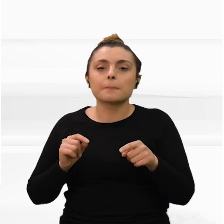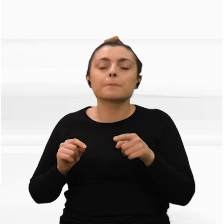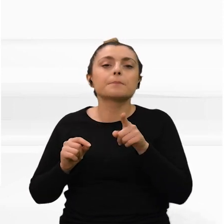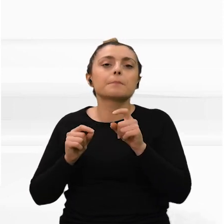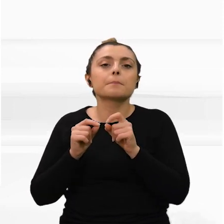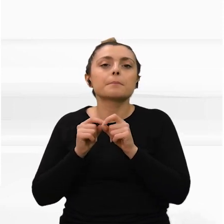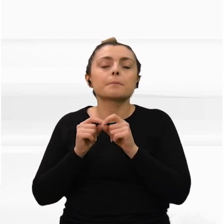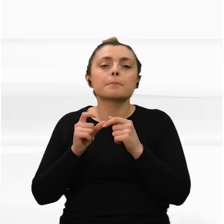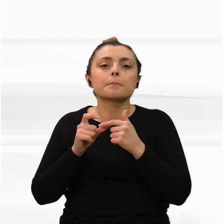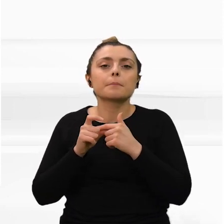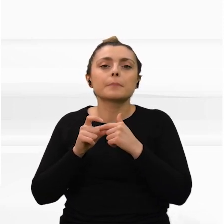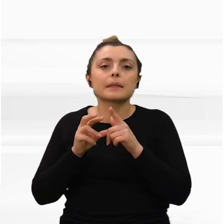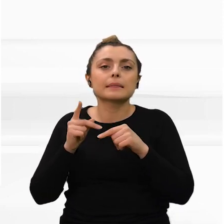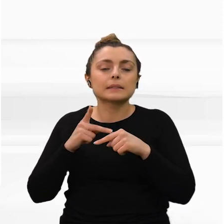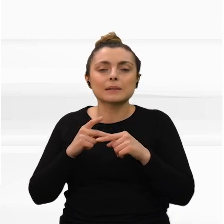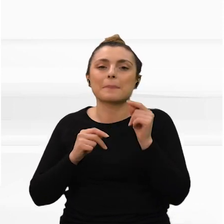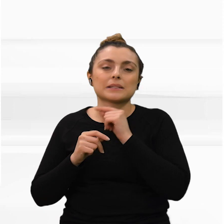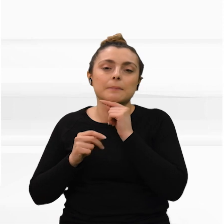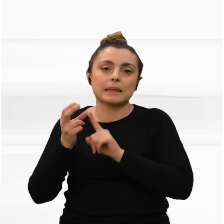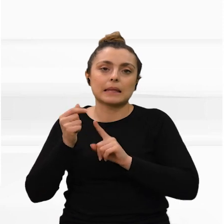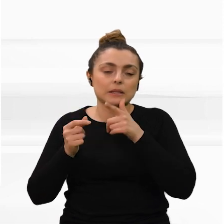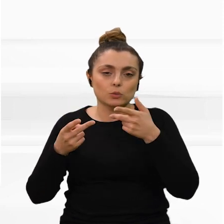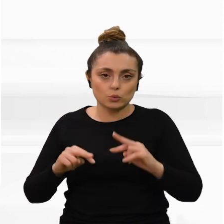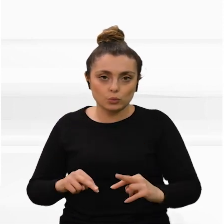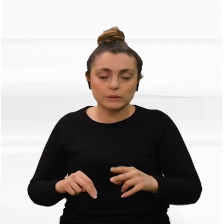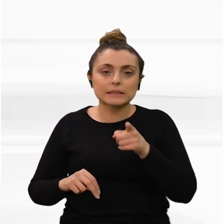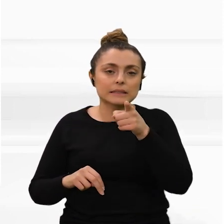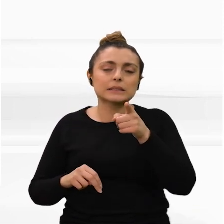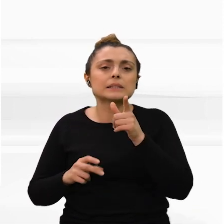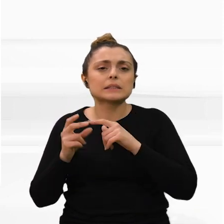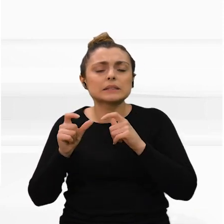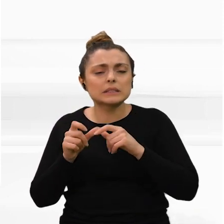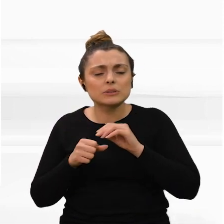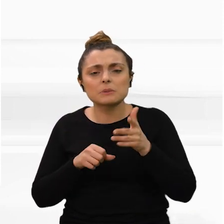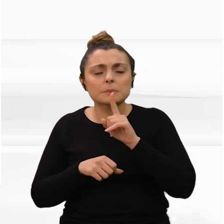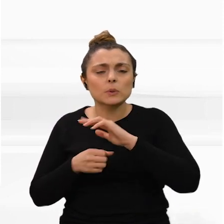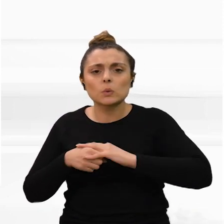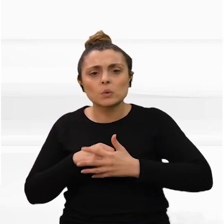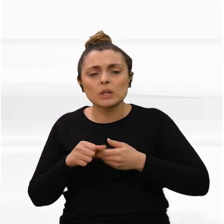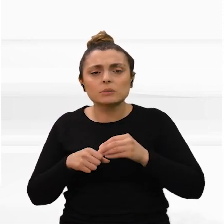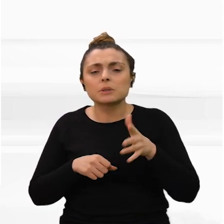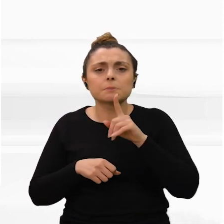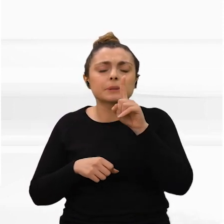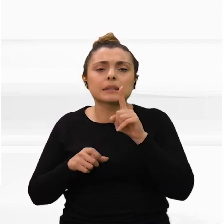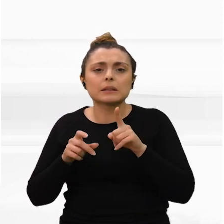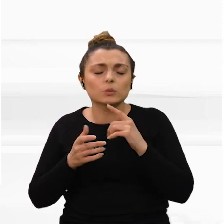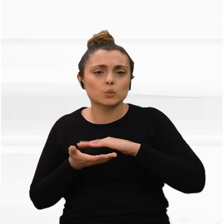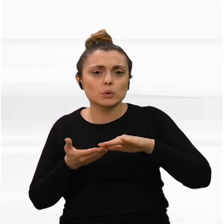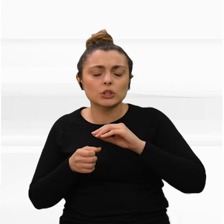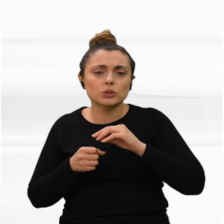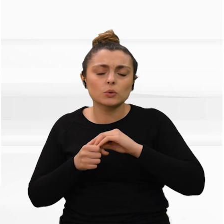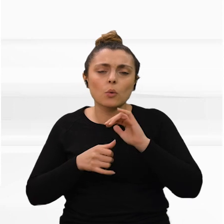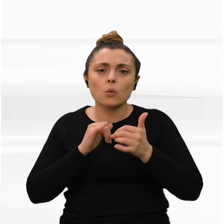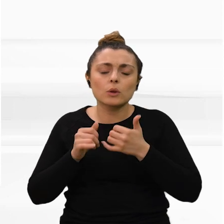denizden benzetirim iyi sesi düşmüş siz da diken Sanki başka bir dünyada başka bir Nizam